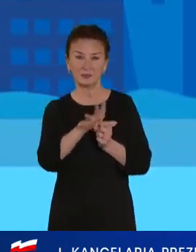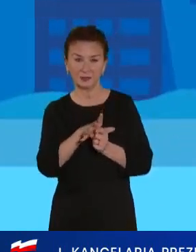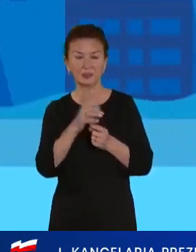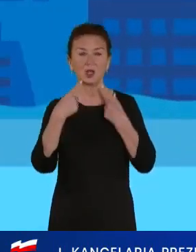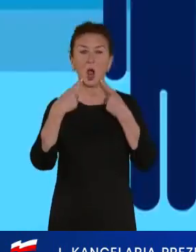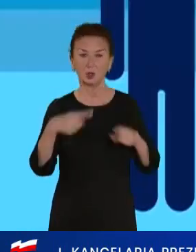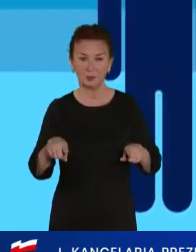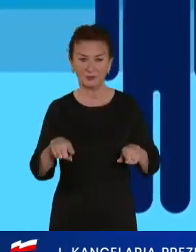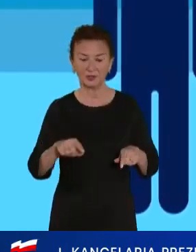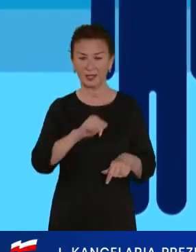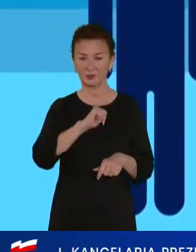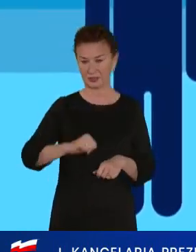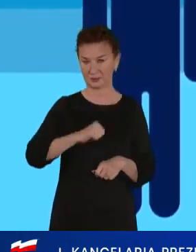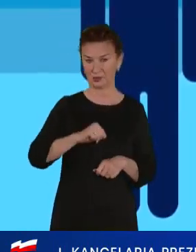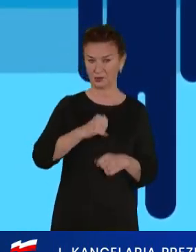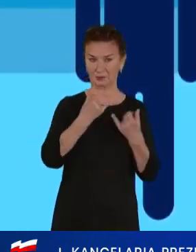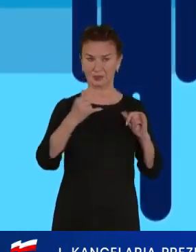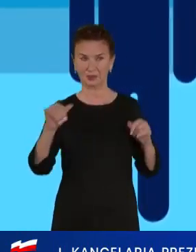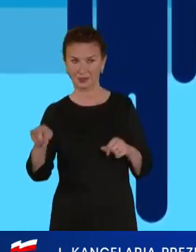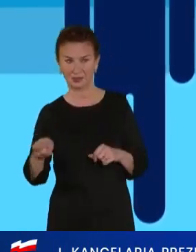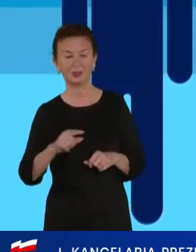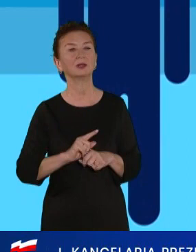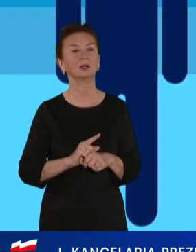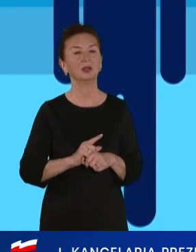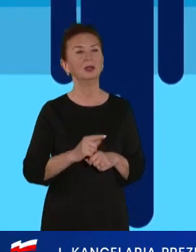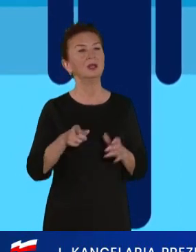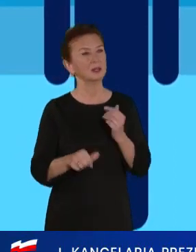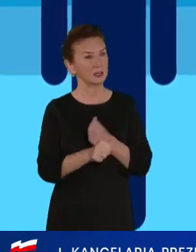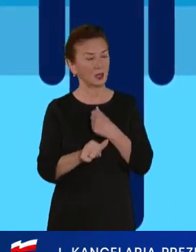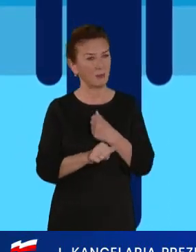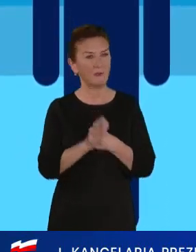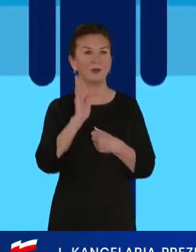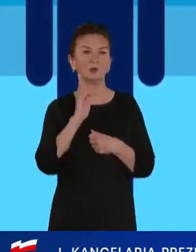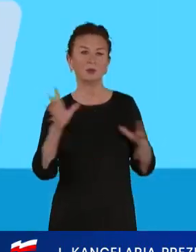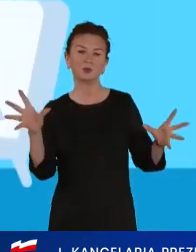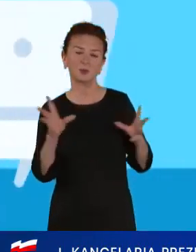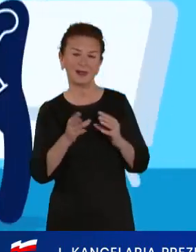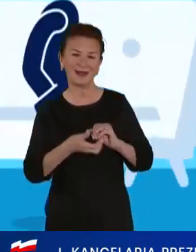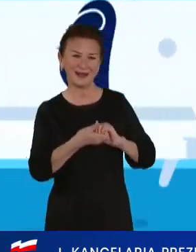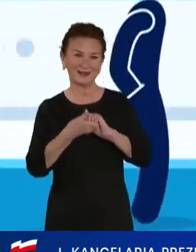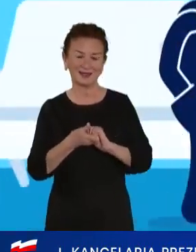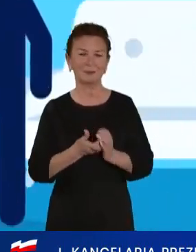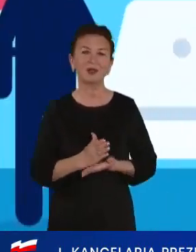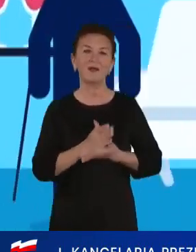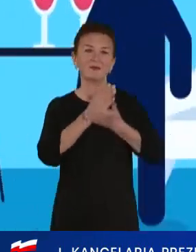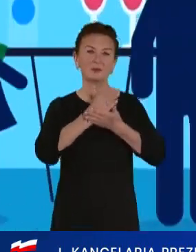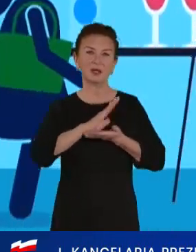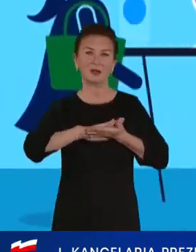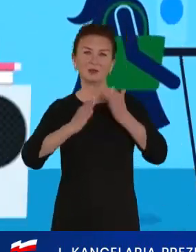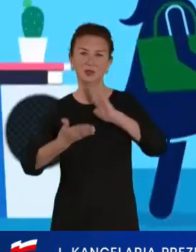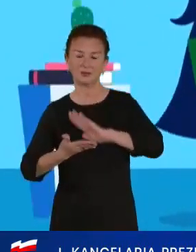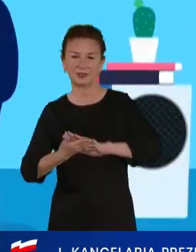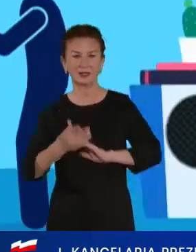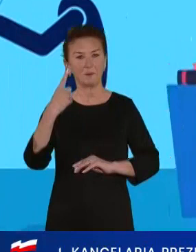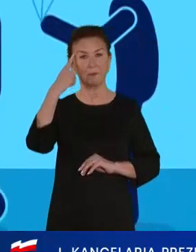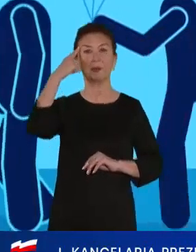innych. Dlatego bądźmy w tych chwilach szczególnie razem i wspierajmy się wzajemnie. Pamiętaj, możesz